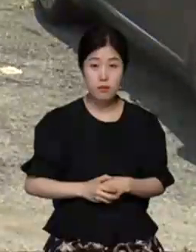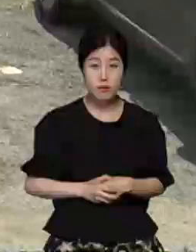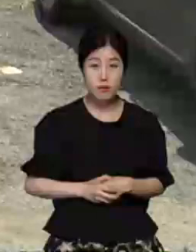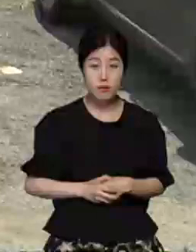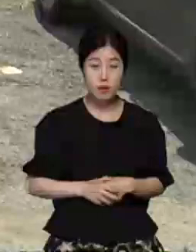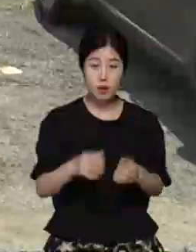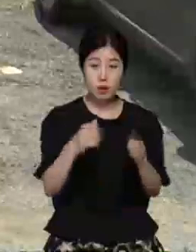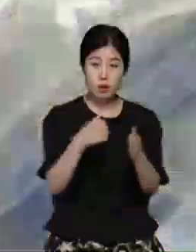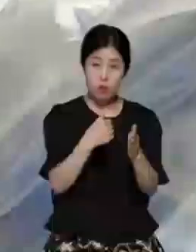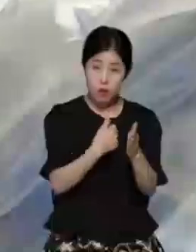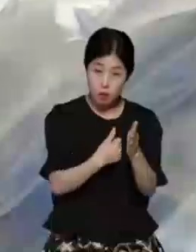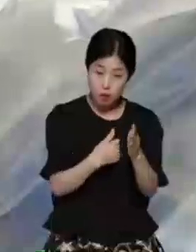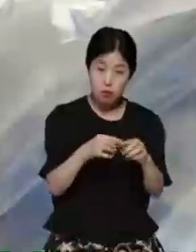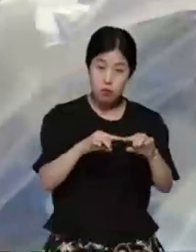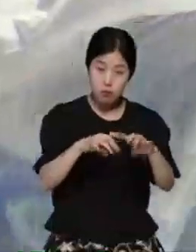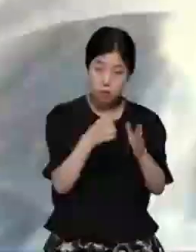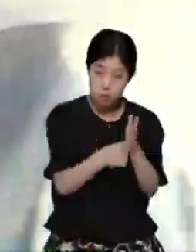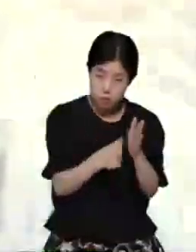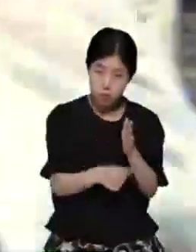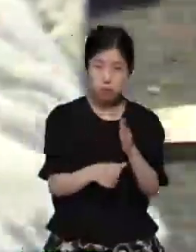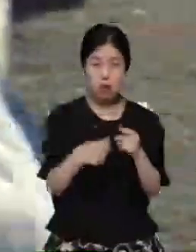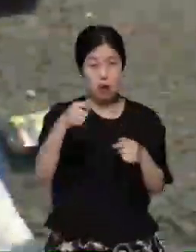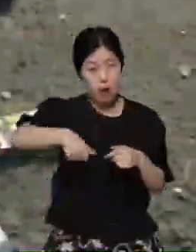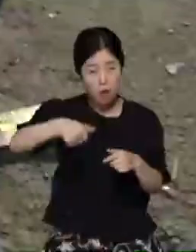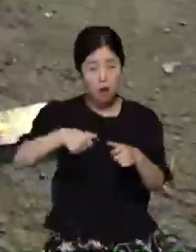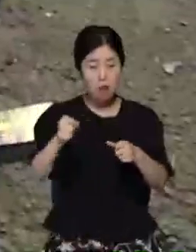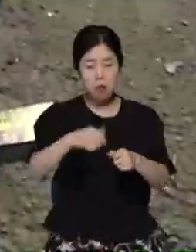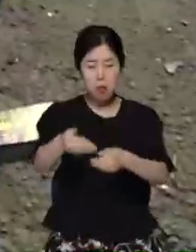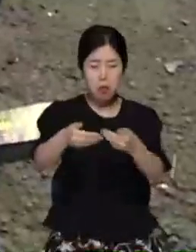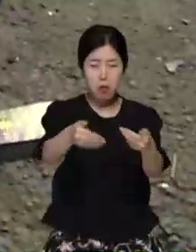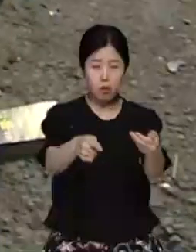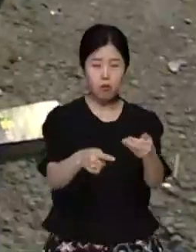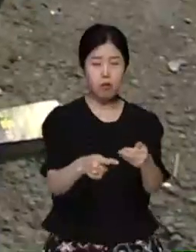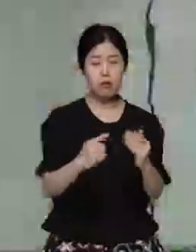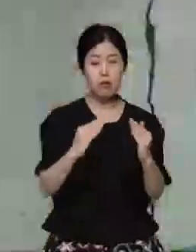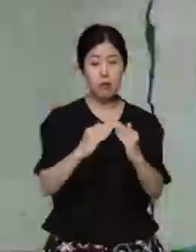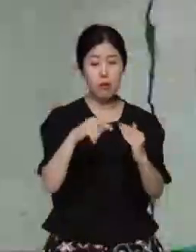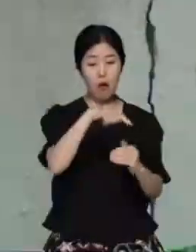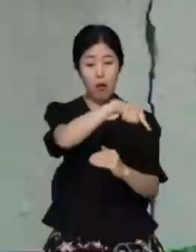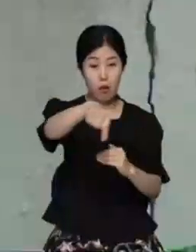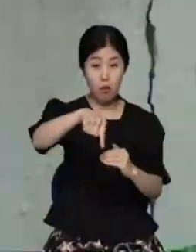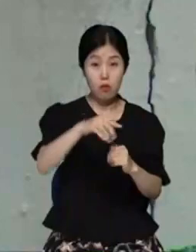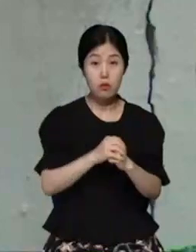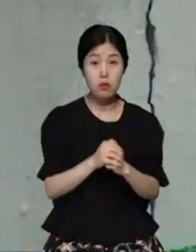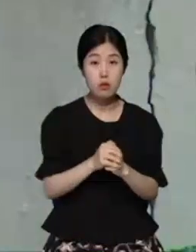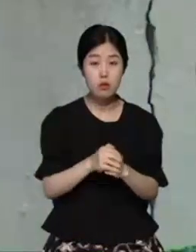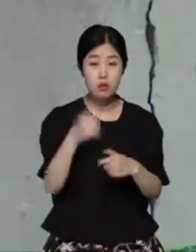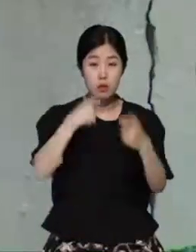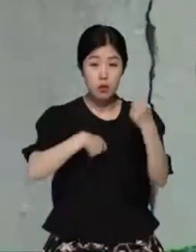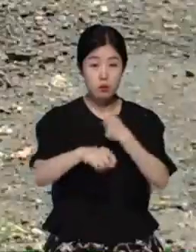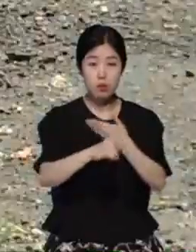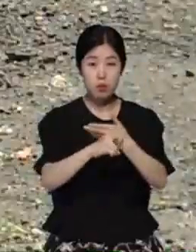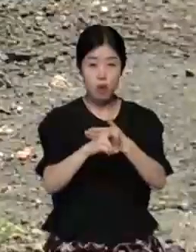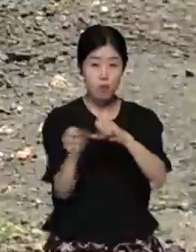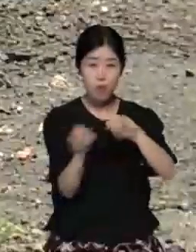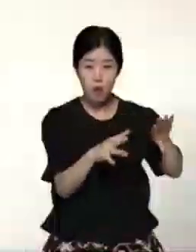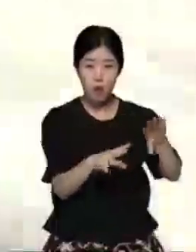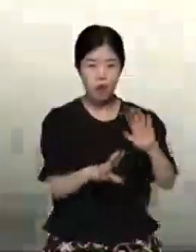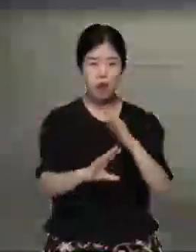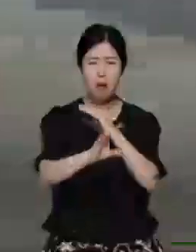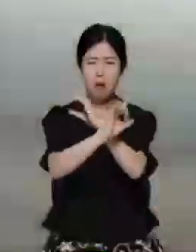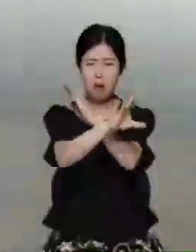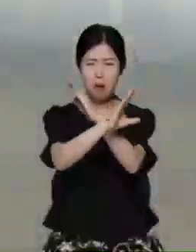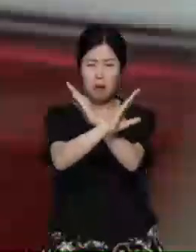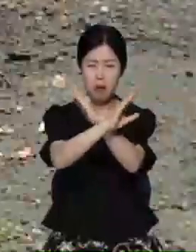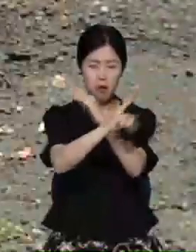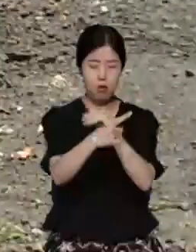폐가전과 버려진 가방이 나뒹구는 광주광역시의 한 주택가. 쓰레기 불법 투기 단속을 알리는 안내문이